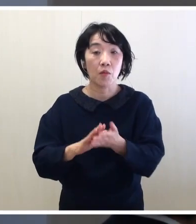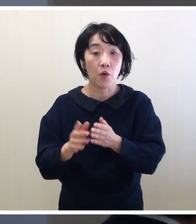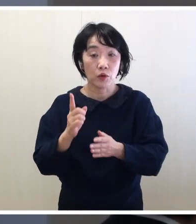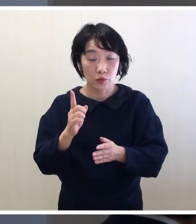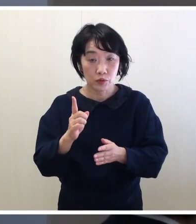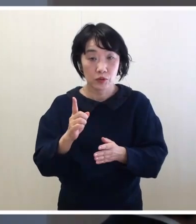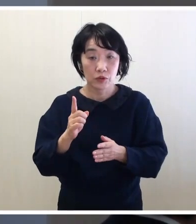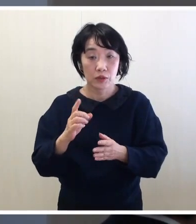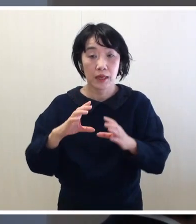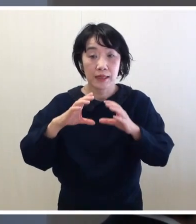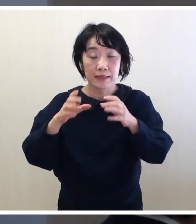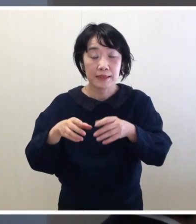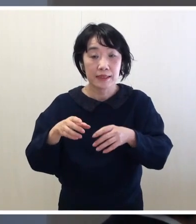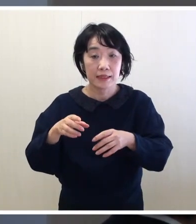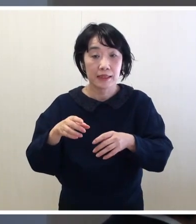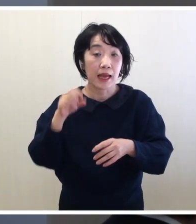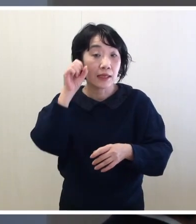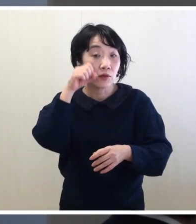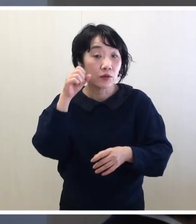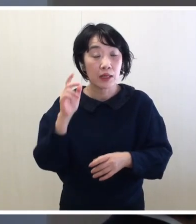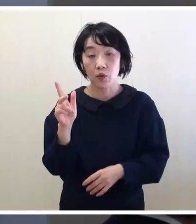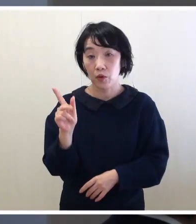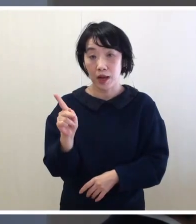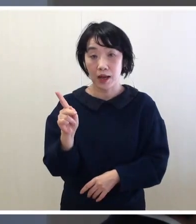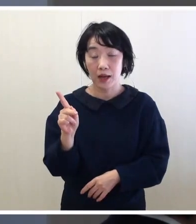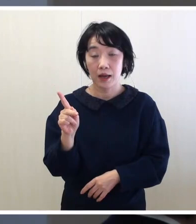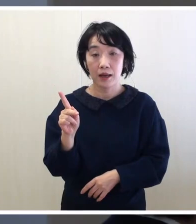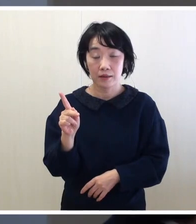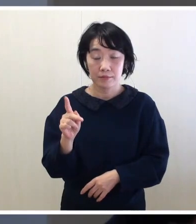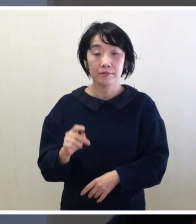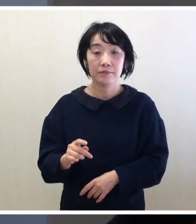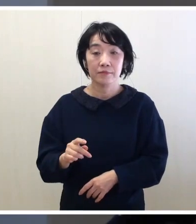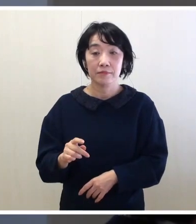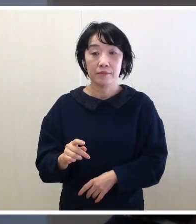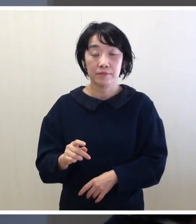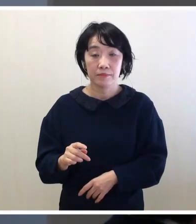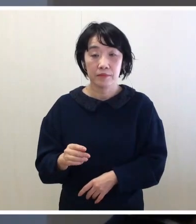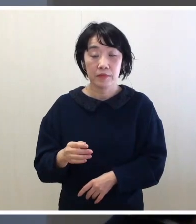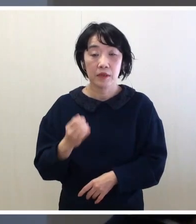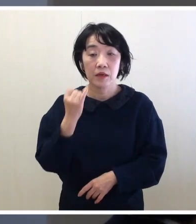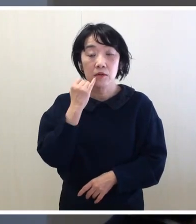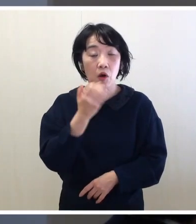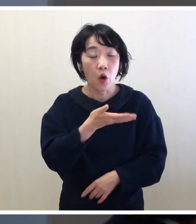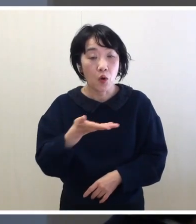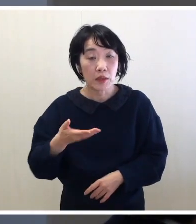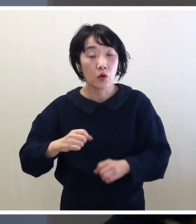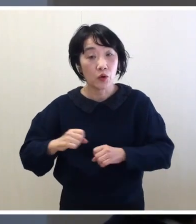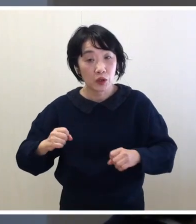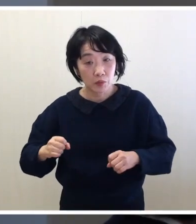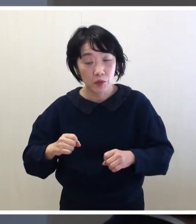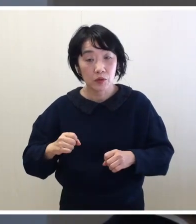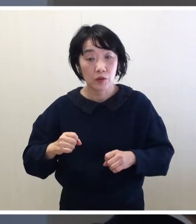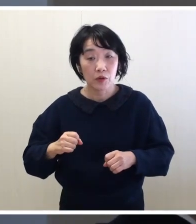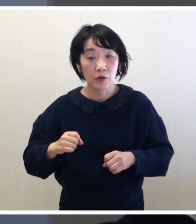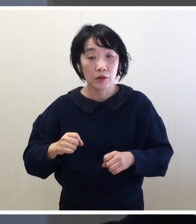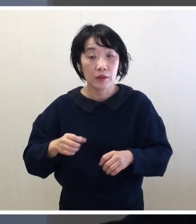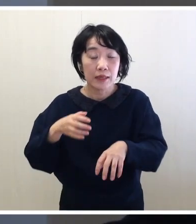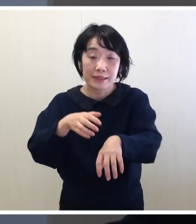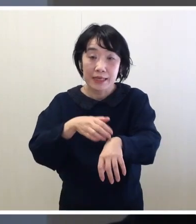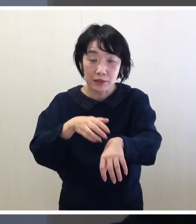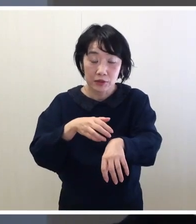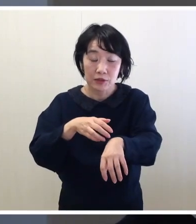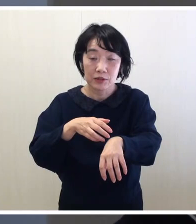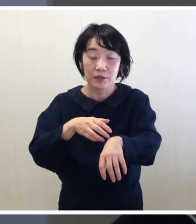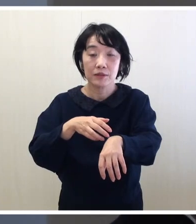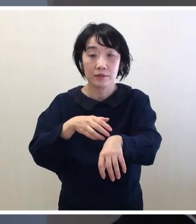これが一つ。もう一つの視点として、世界のネコ科ですとか、まあ、怪獣ですね、海の生物ですね、あるいは霊